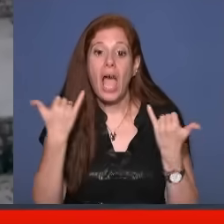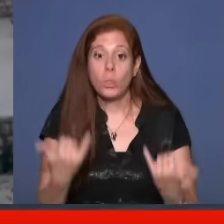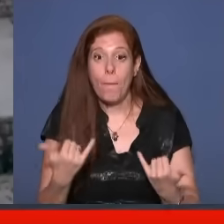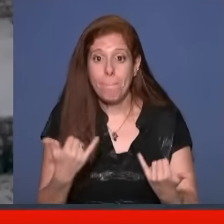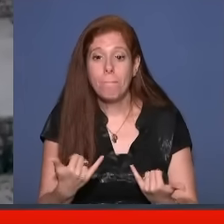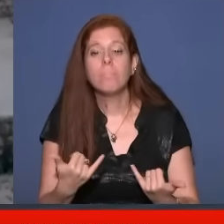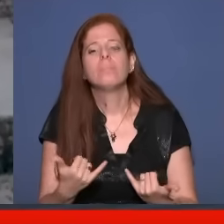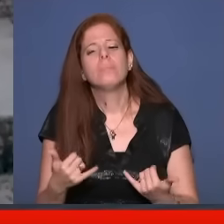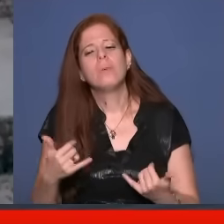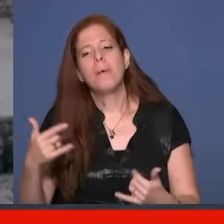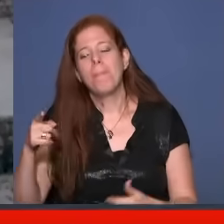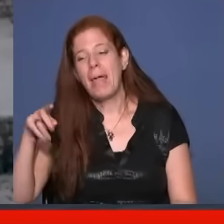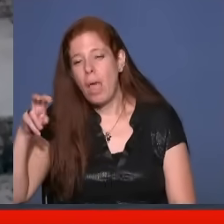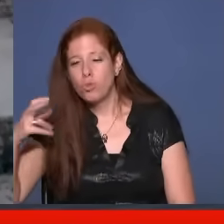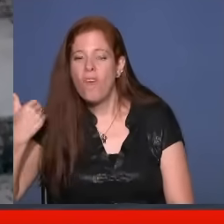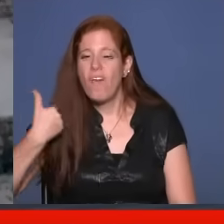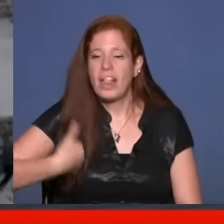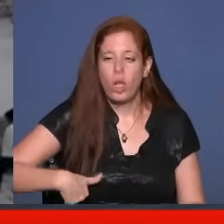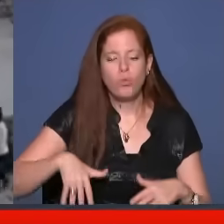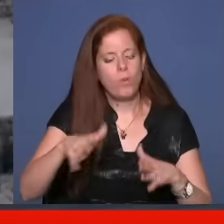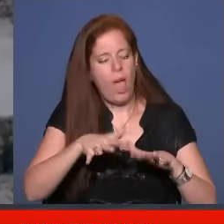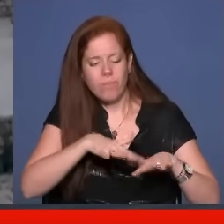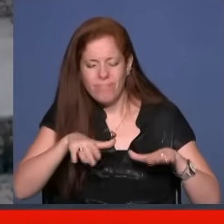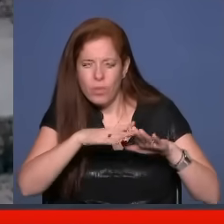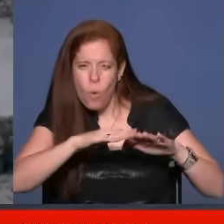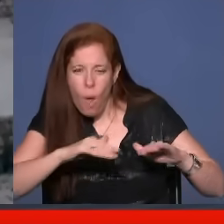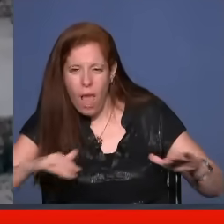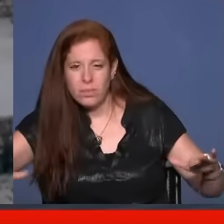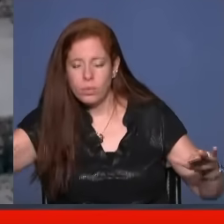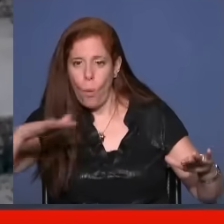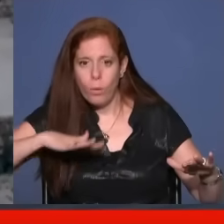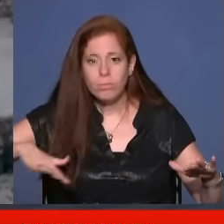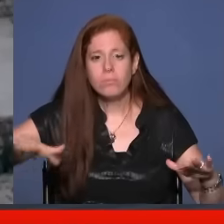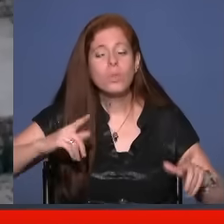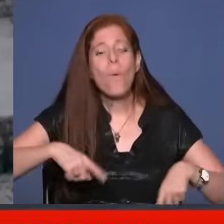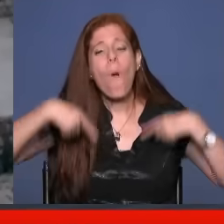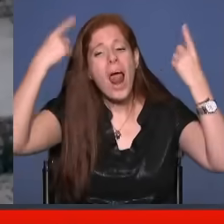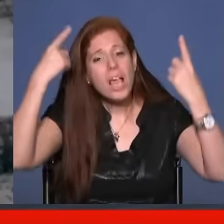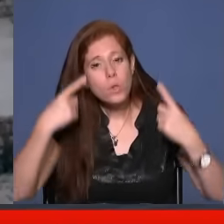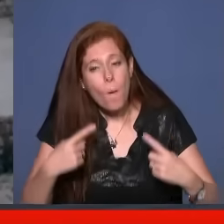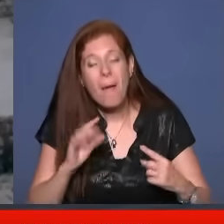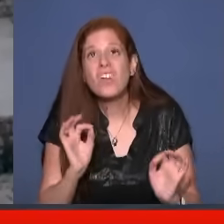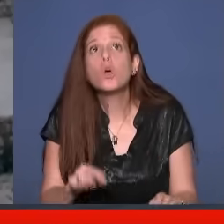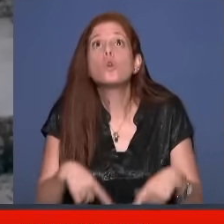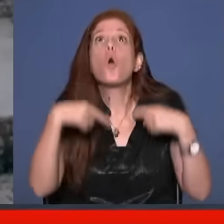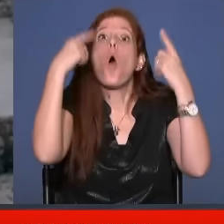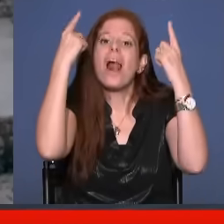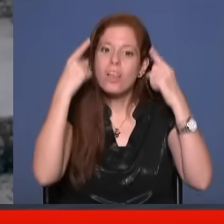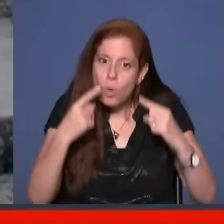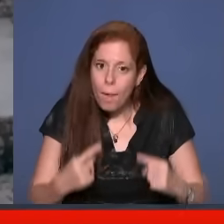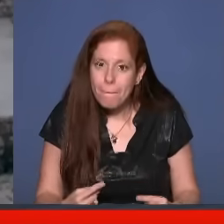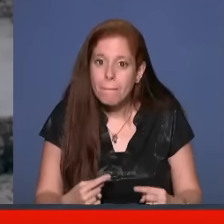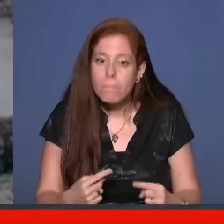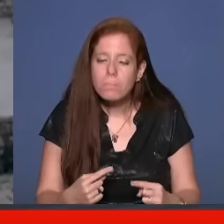קריית שמונה, שטולה ואזור מלכיה, כל היום, אבל כל היום, לאורך כל היום,